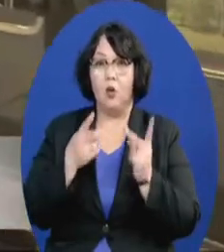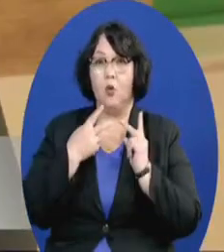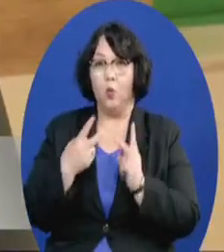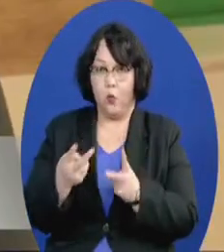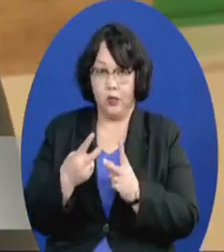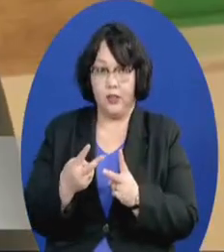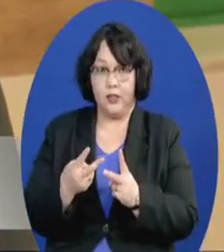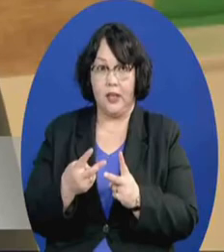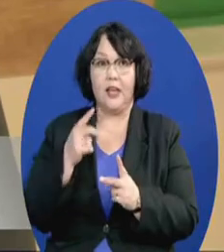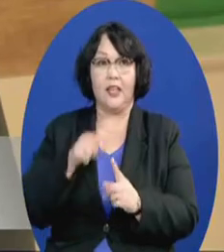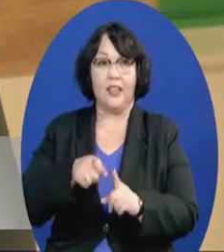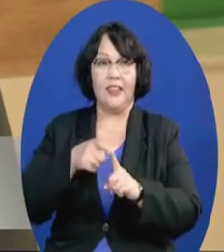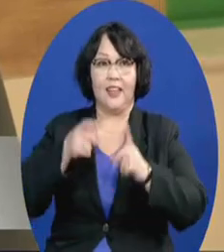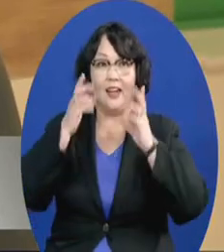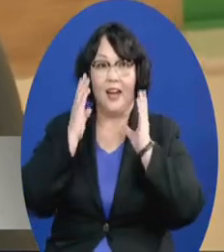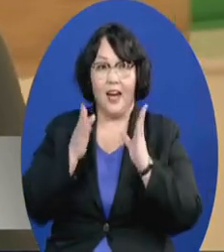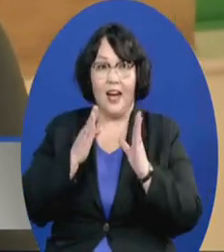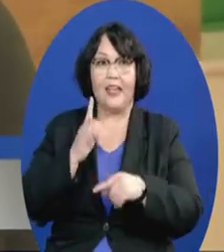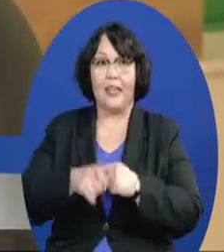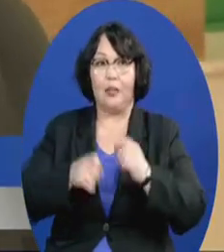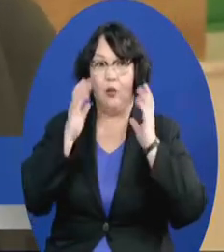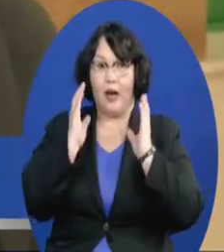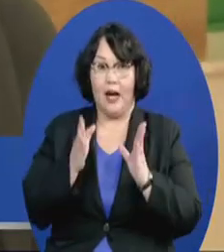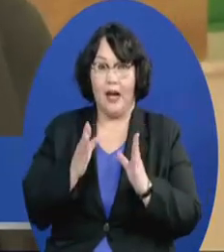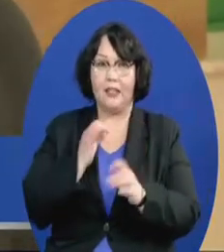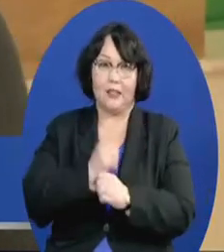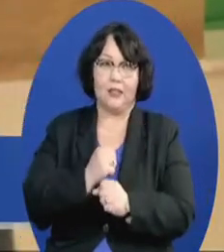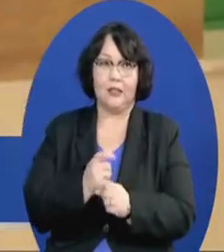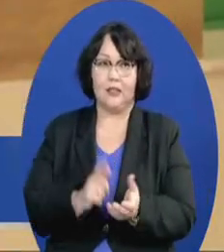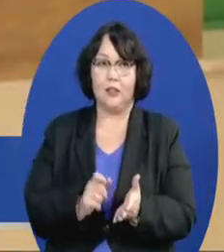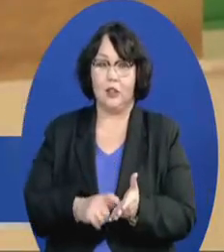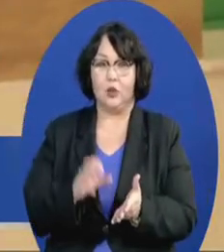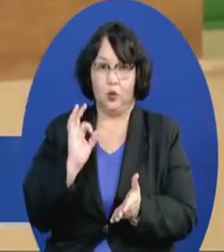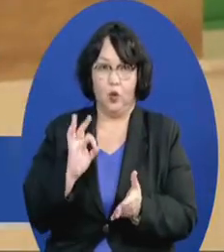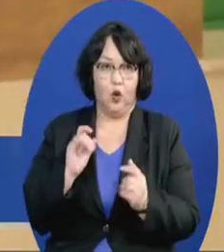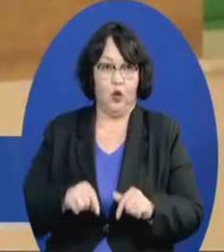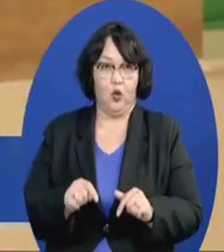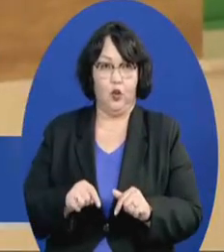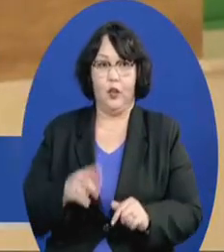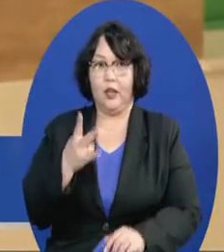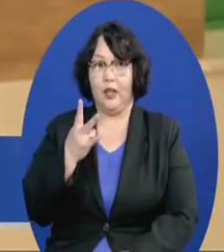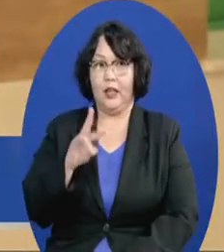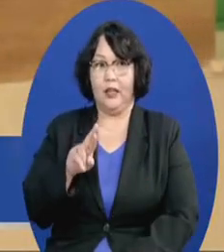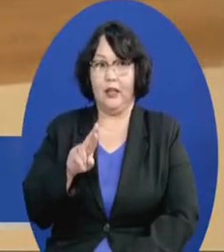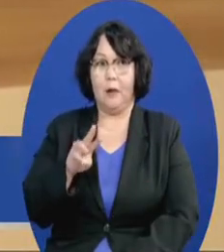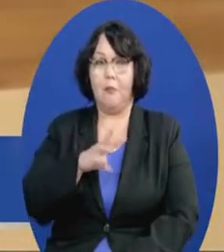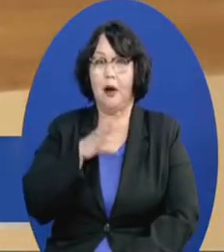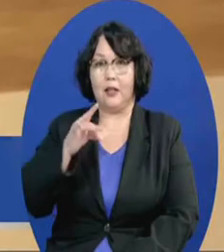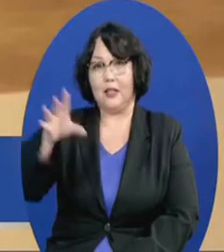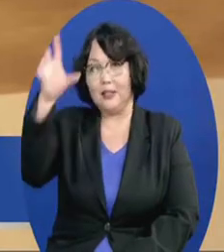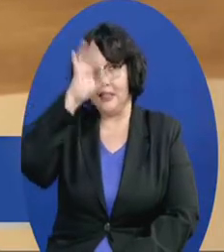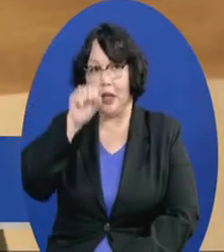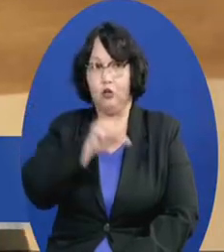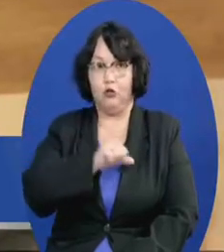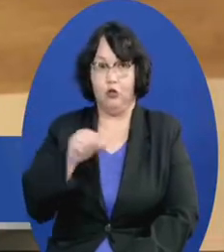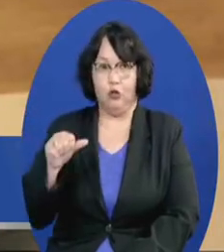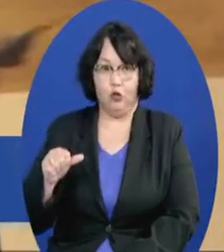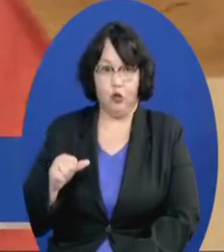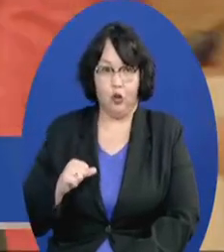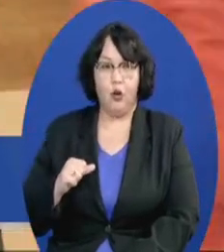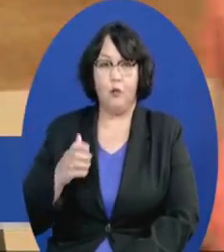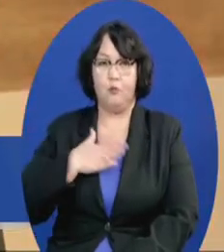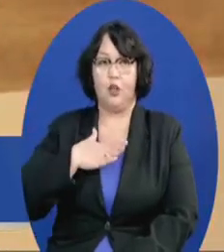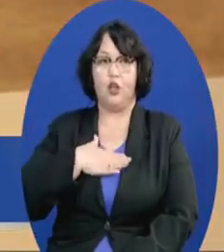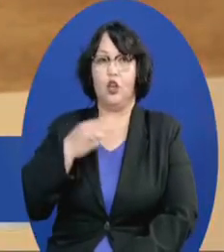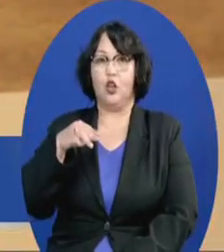тий. Тэгэхээр энэ тал дээр бол илүү их анхаарч ажиллах зүйтэй. Өнөөдөр бас Нямбатар одоо сайт маань яг өөрийнхөө одоо энэ